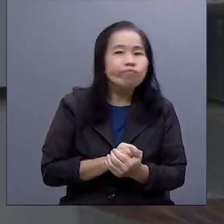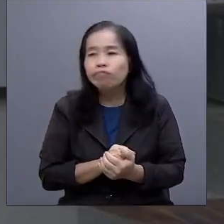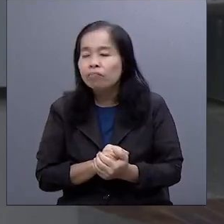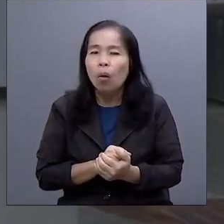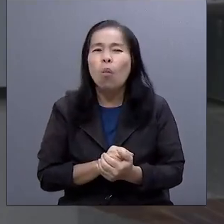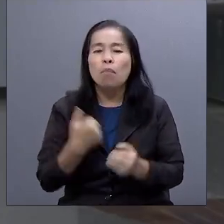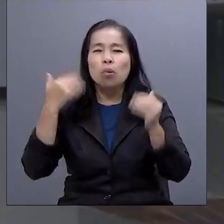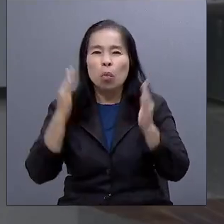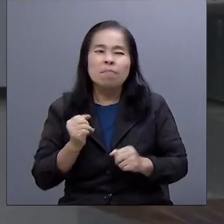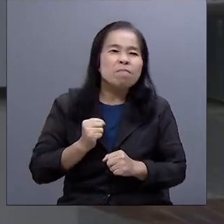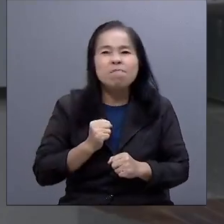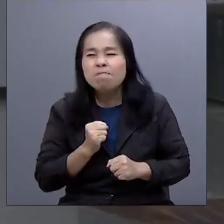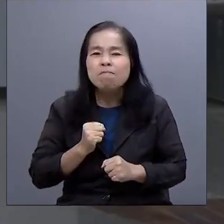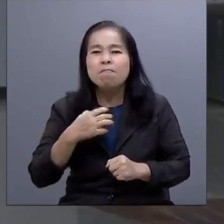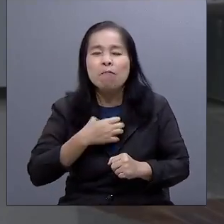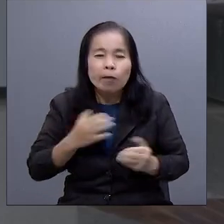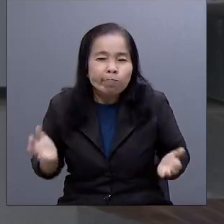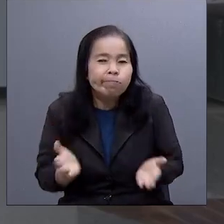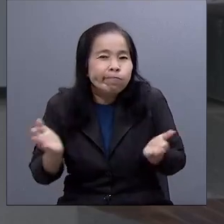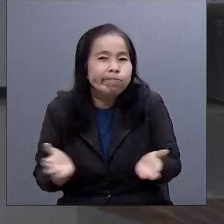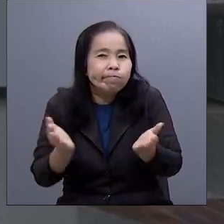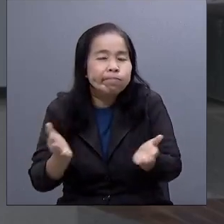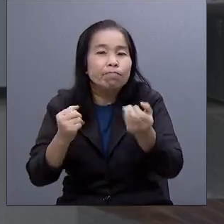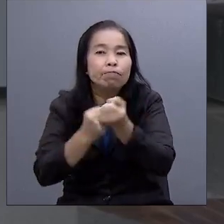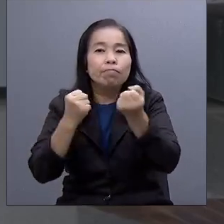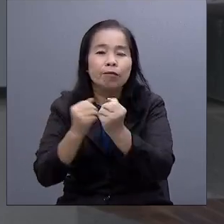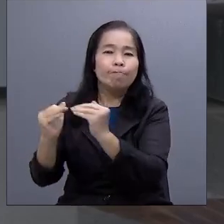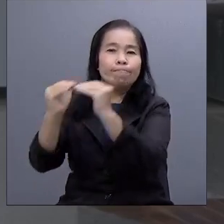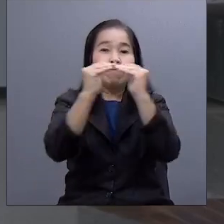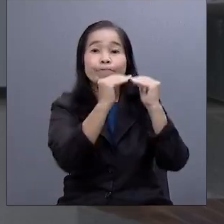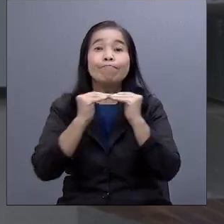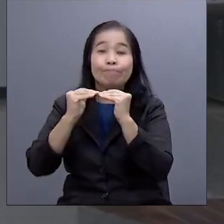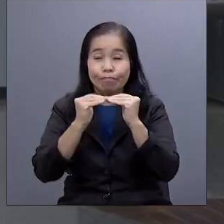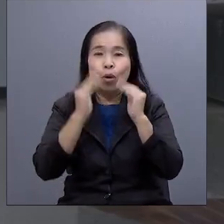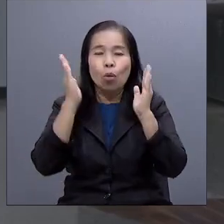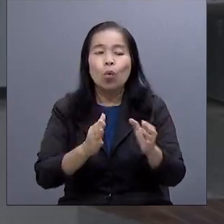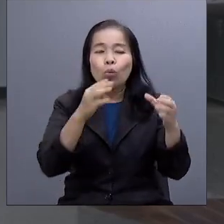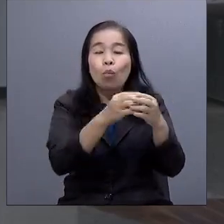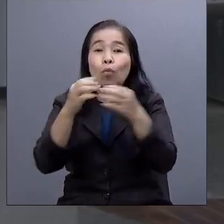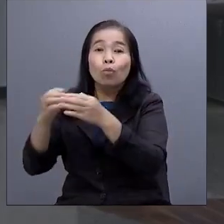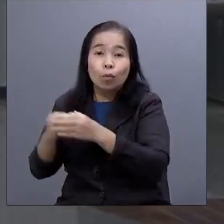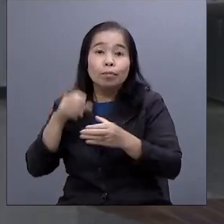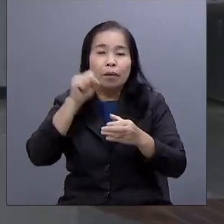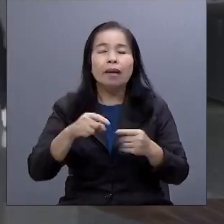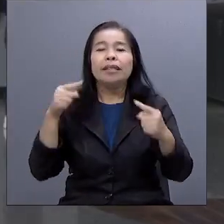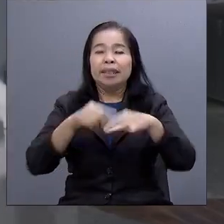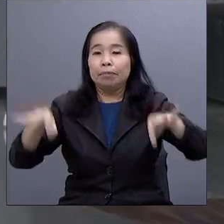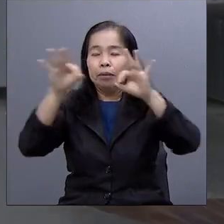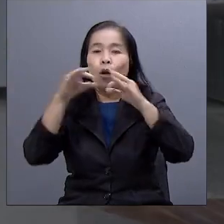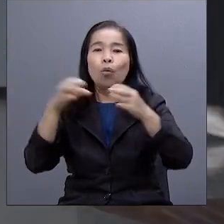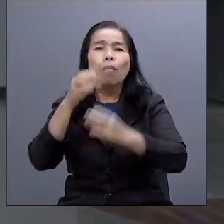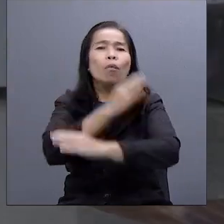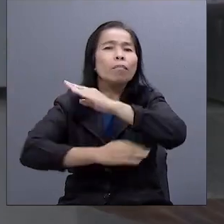ความพยายามนการพลกกั้็ขับเขลื้อให้มีความเสมอ Princiกัในใคนทุกกลุมโดยเฉพาะอย่ยิ่งกลมคนพิกาล